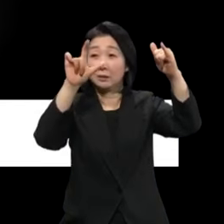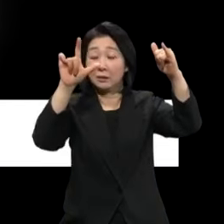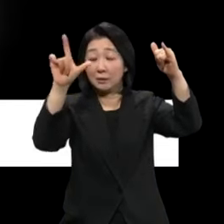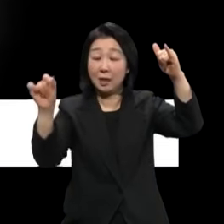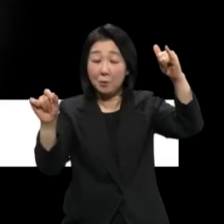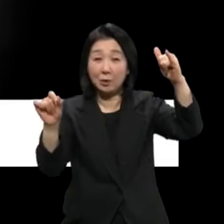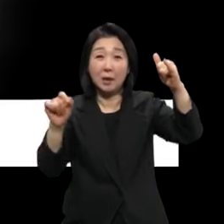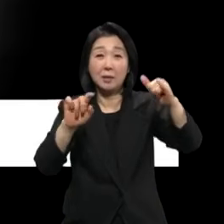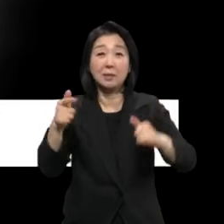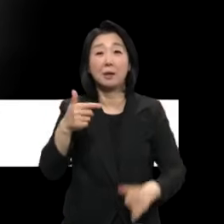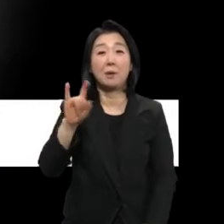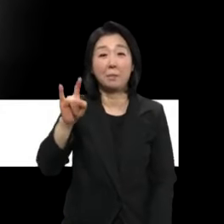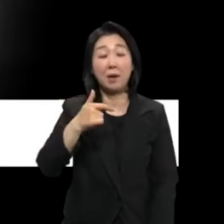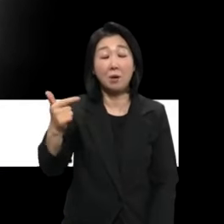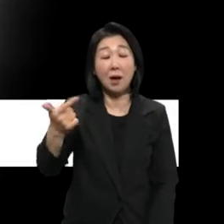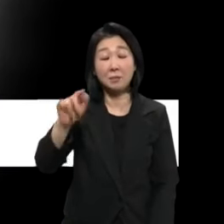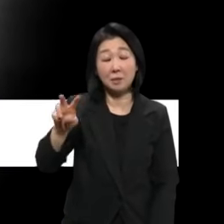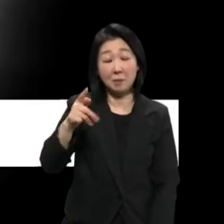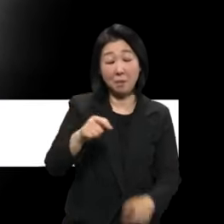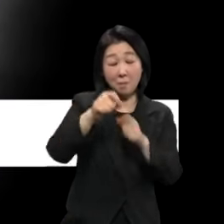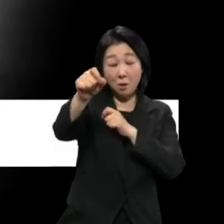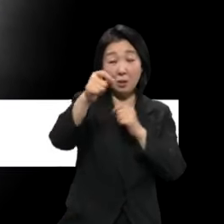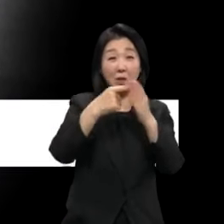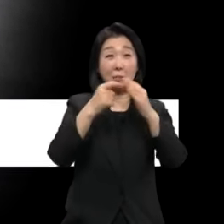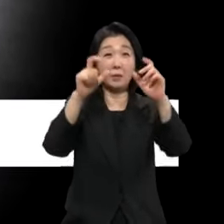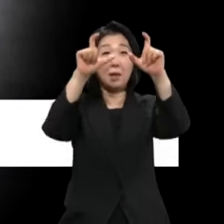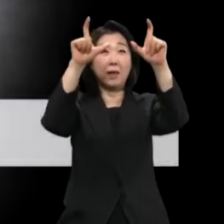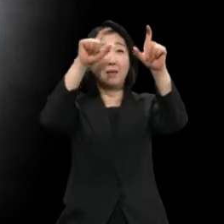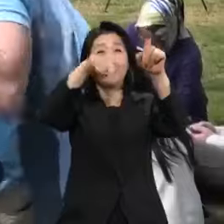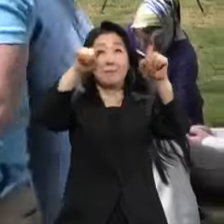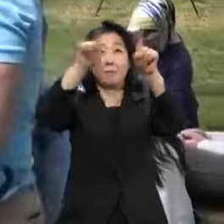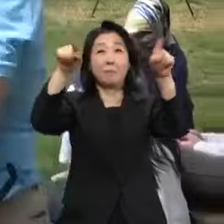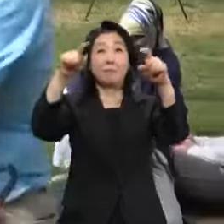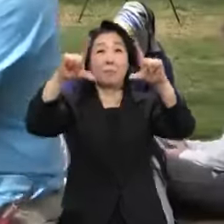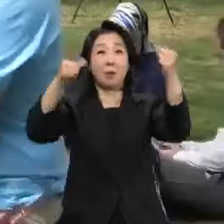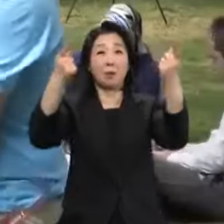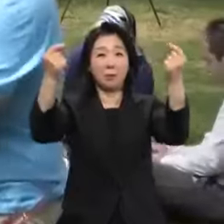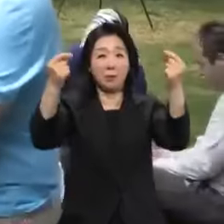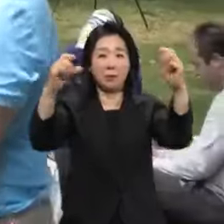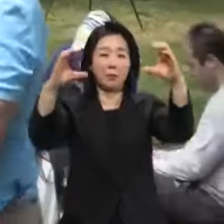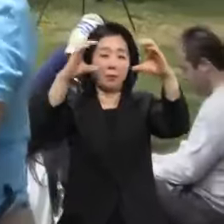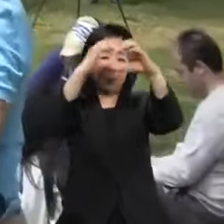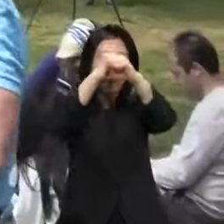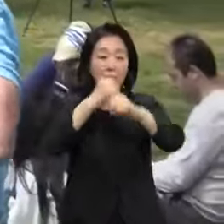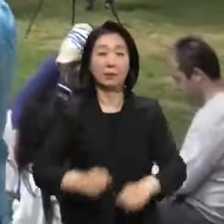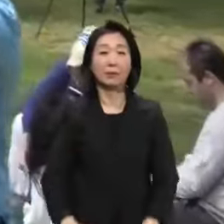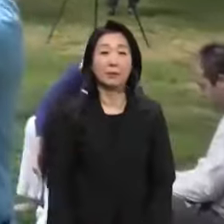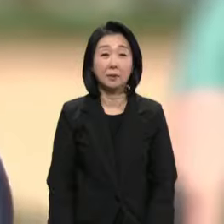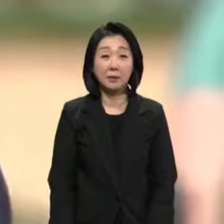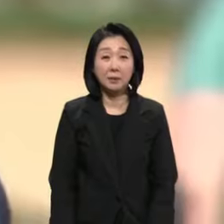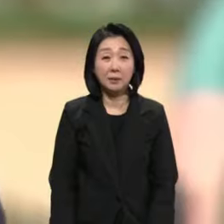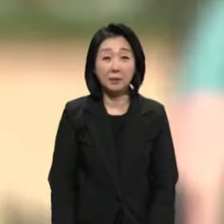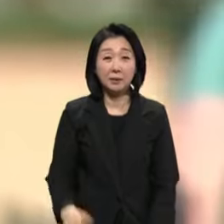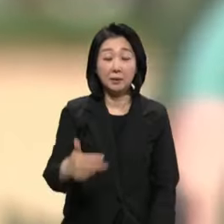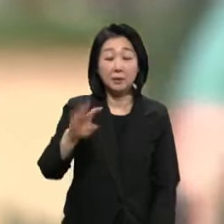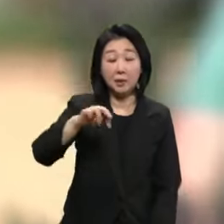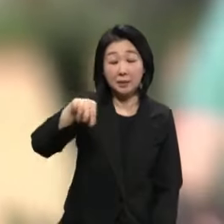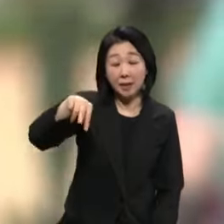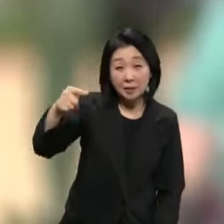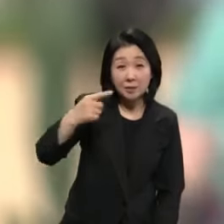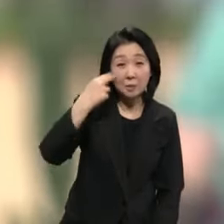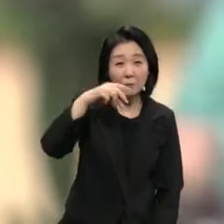400배 멀다 보니 지구에선 둘의 크기가 같아 보이게 되는 겁니다. 텍사스부터 뉴욕, 메인주까지 미국 15개